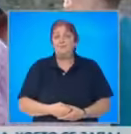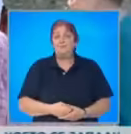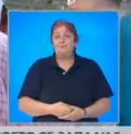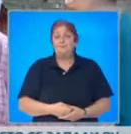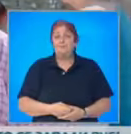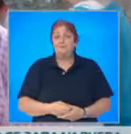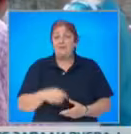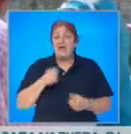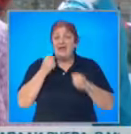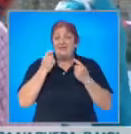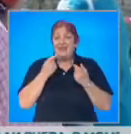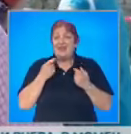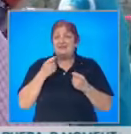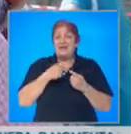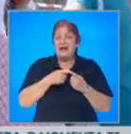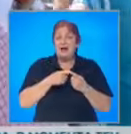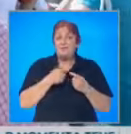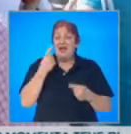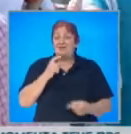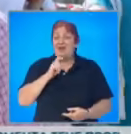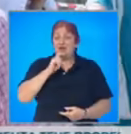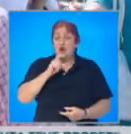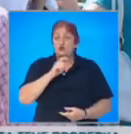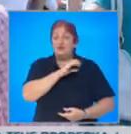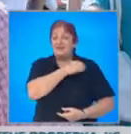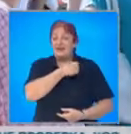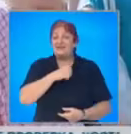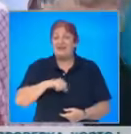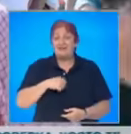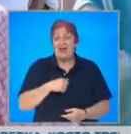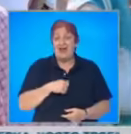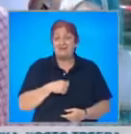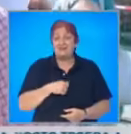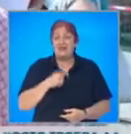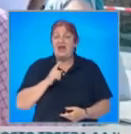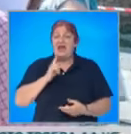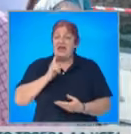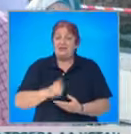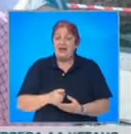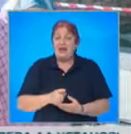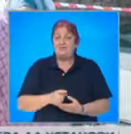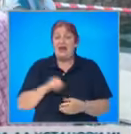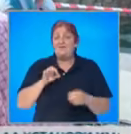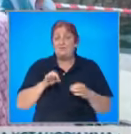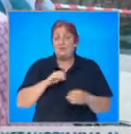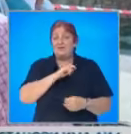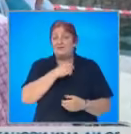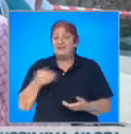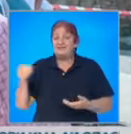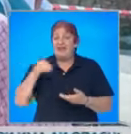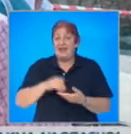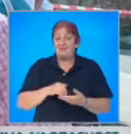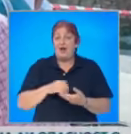с интерес към еднодозовата ваксина на Янсен, И се наложи да в момента ваксина пристига